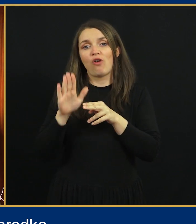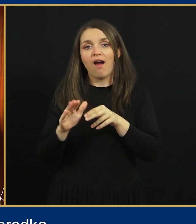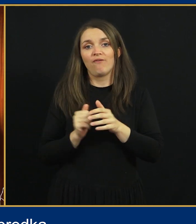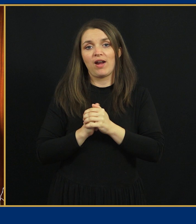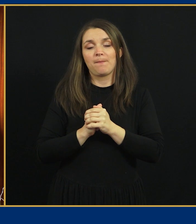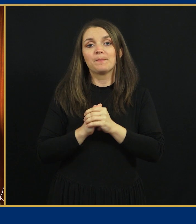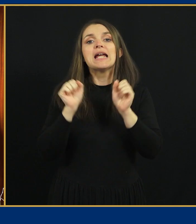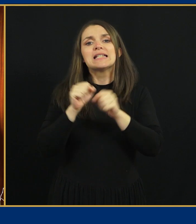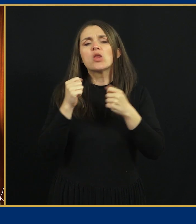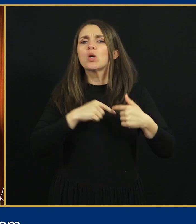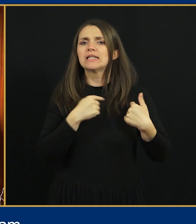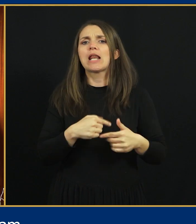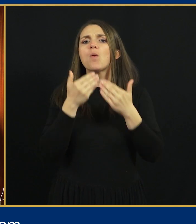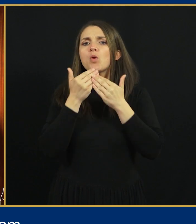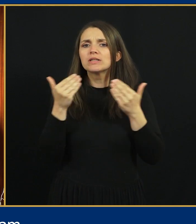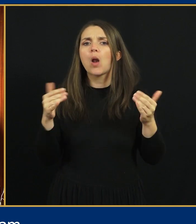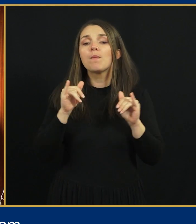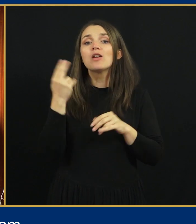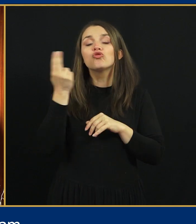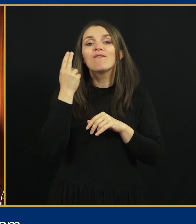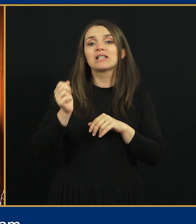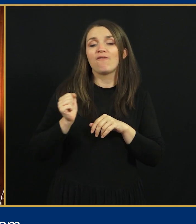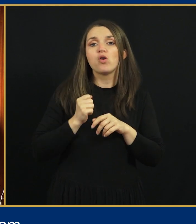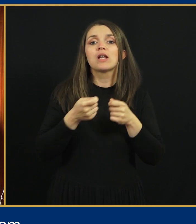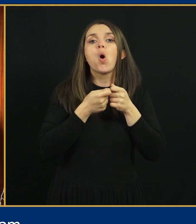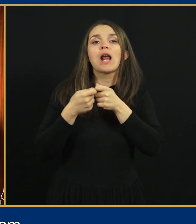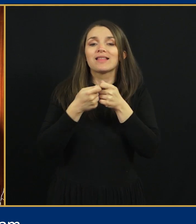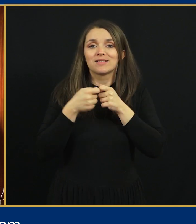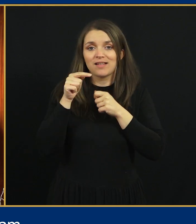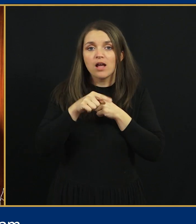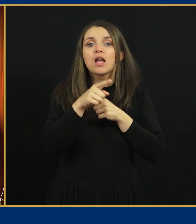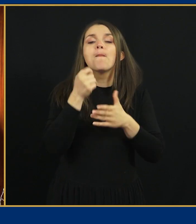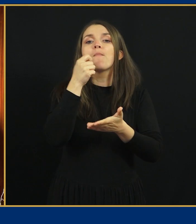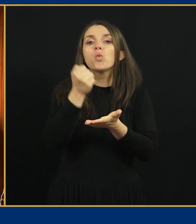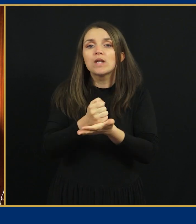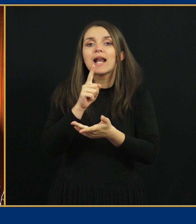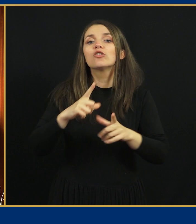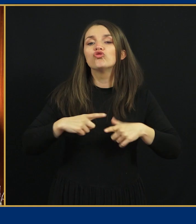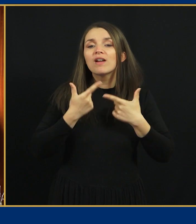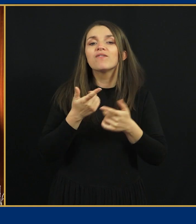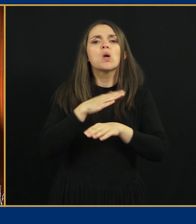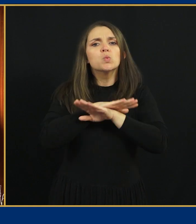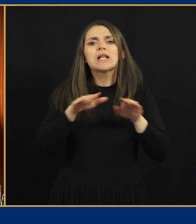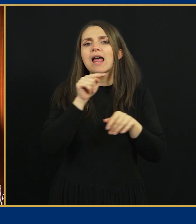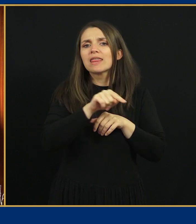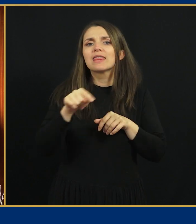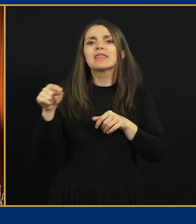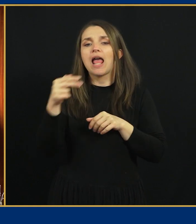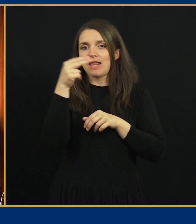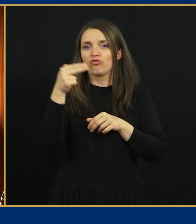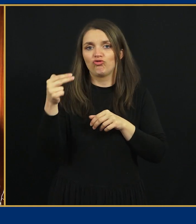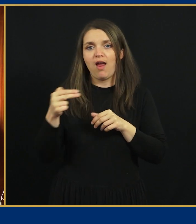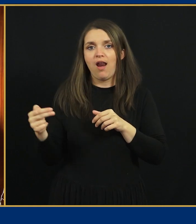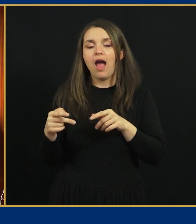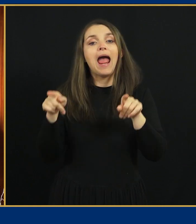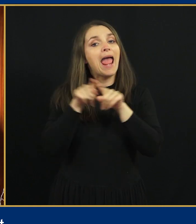države. Zato iskreno pozdravljam, da je Slovenska vojska organizacija, ki poudarja in živi vsa omenjena